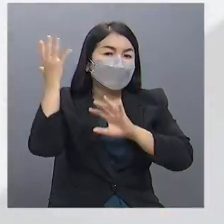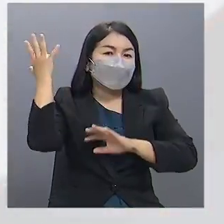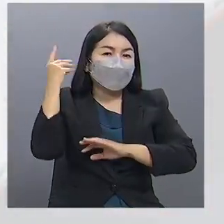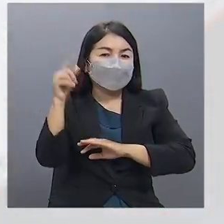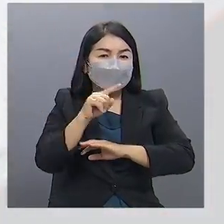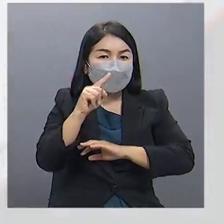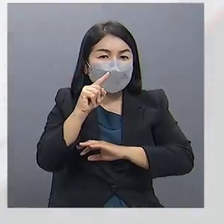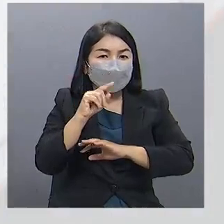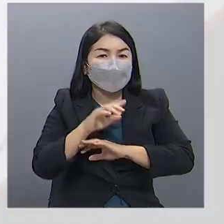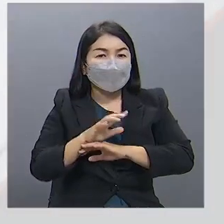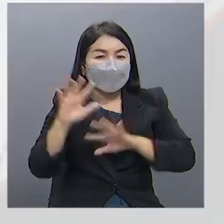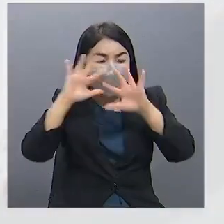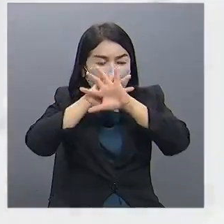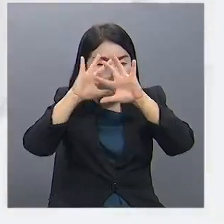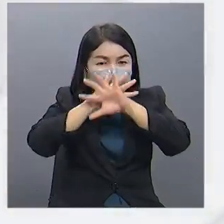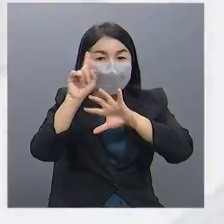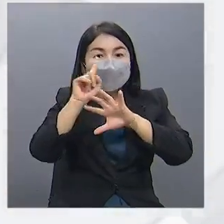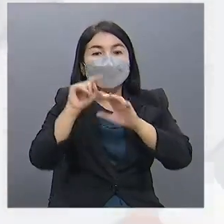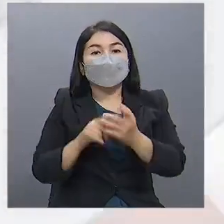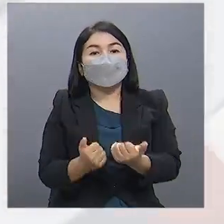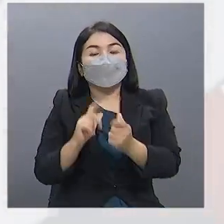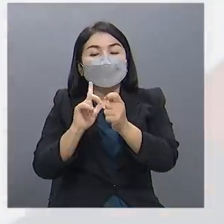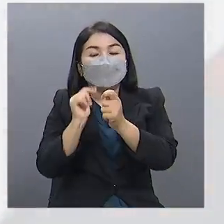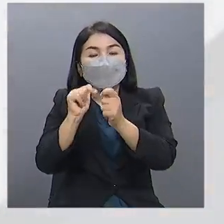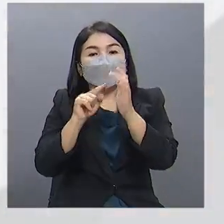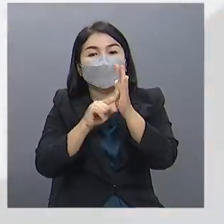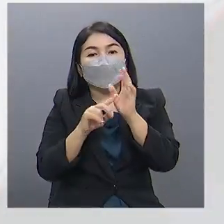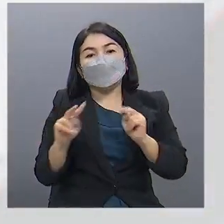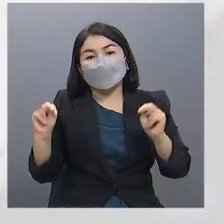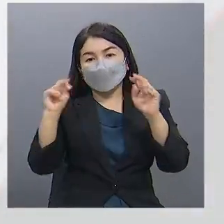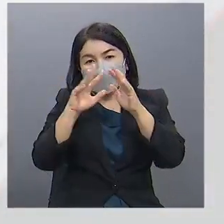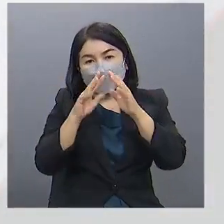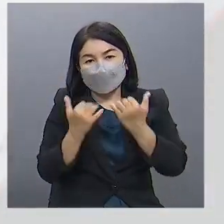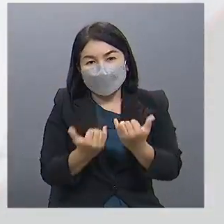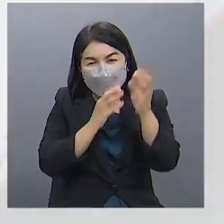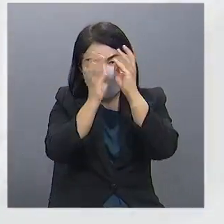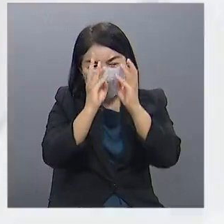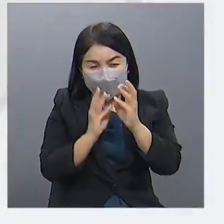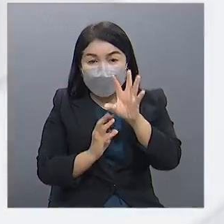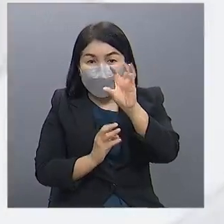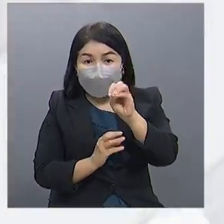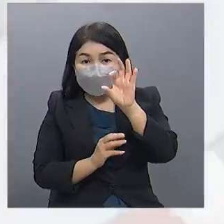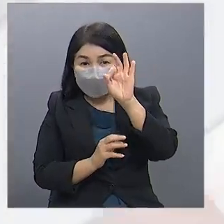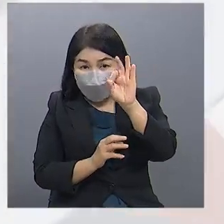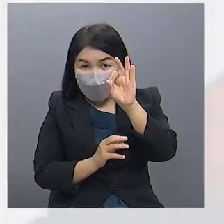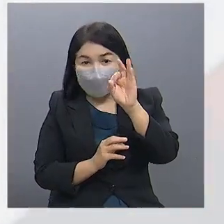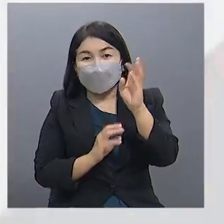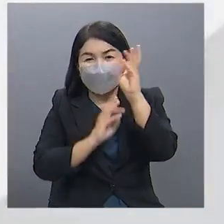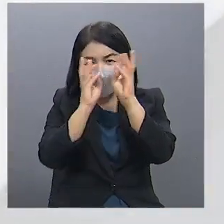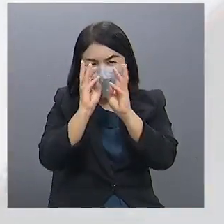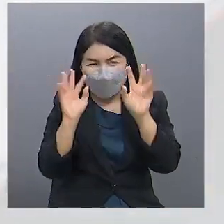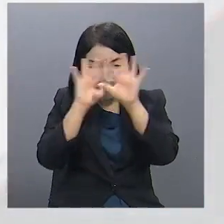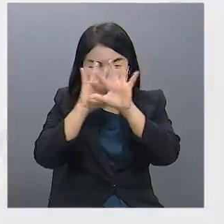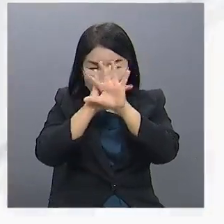ำบลนครปฐมอำเภอเมืองนครปฐมค่ะจุดนั้นจะสะสมอยู่ที่59ไมโครกรัมต่อลูกบาศก์เมตรภาคตะวันออ